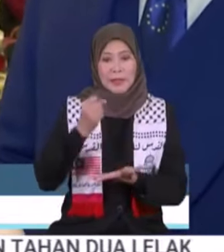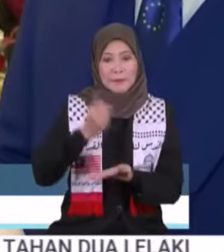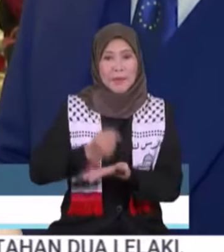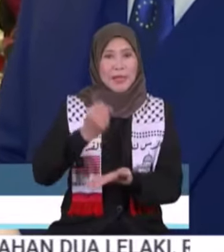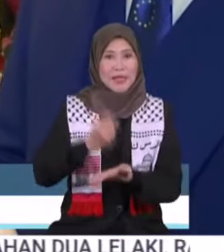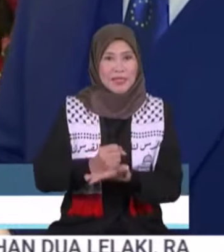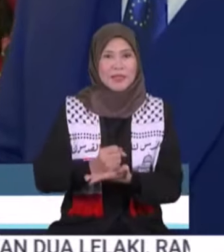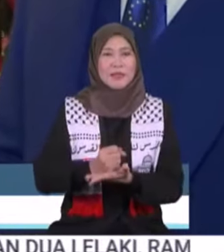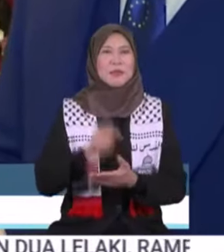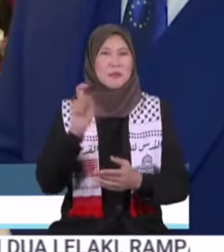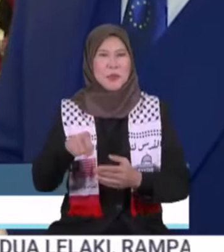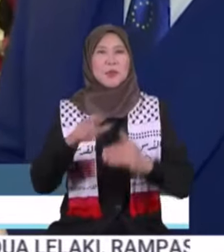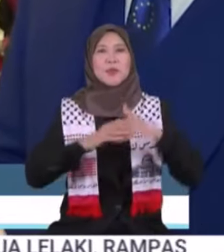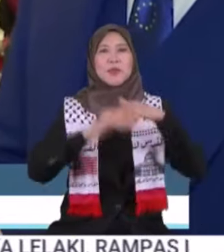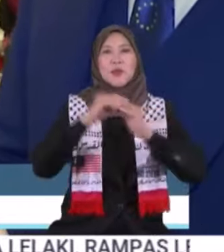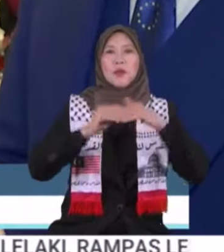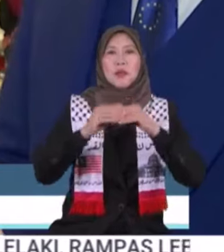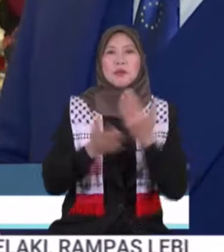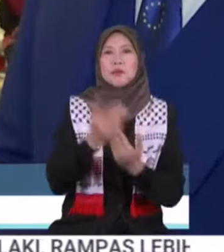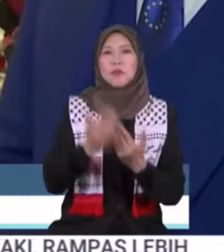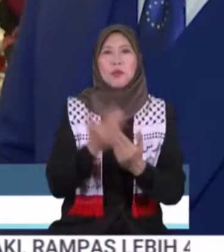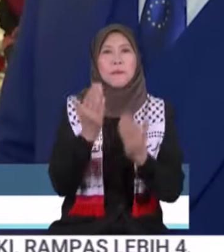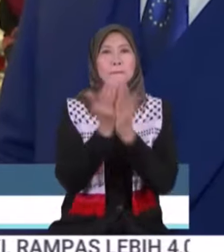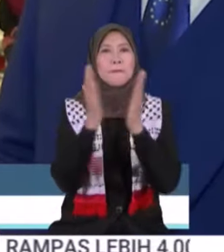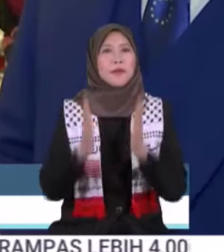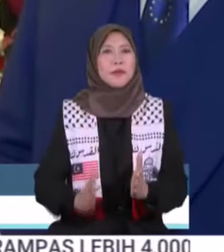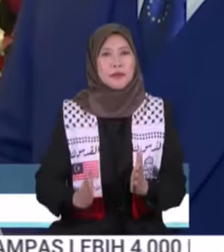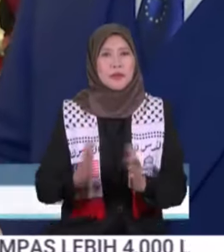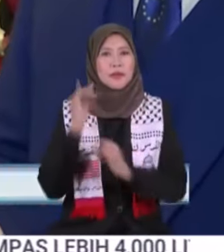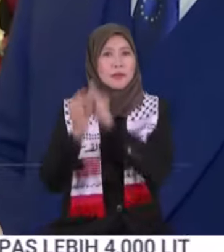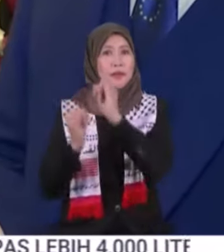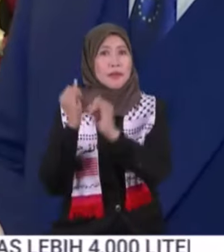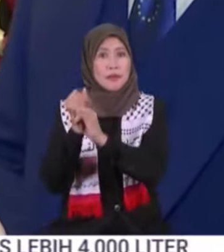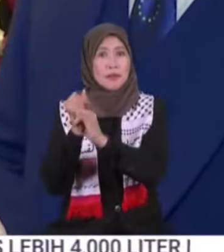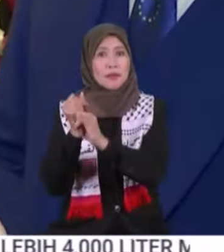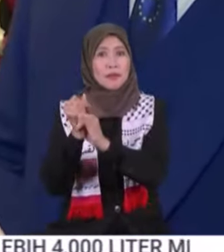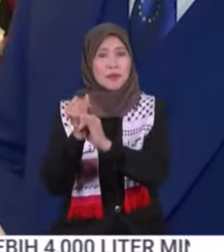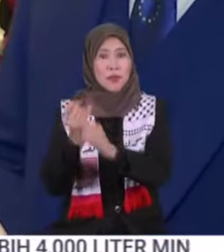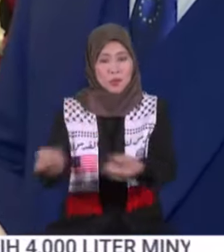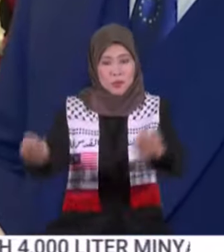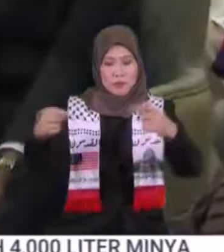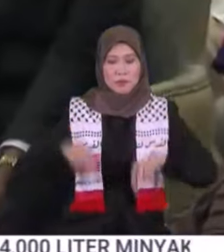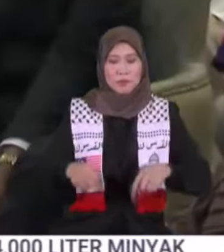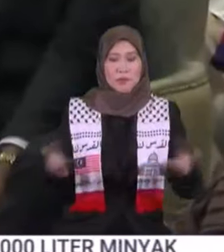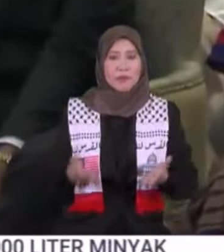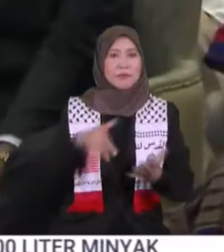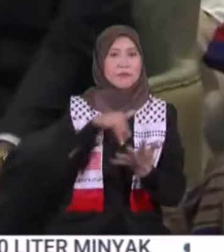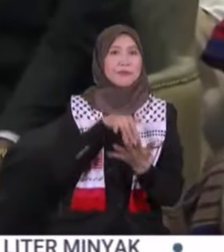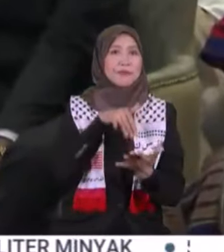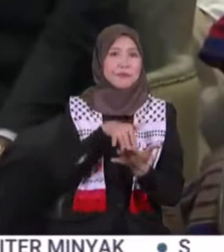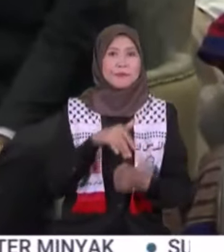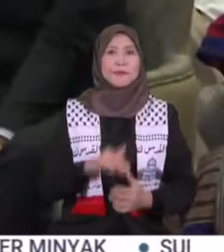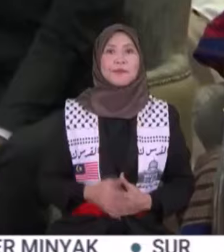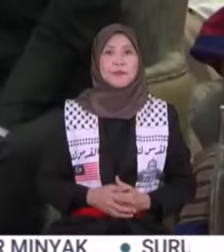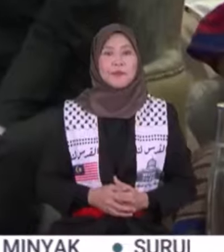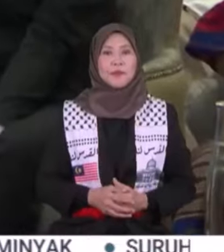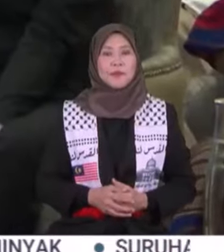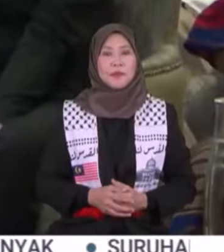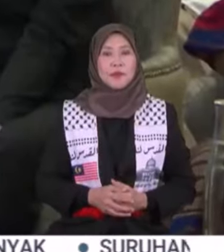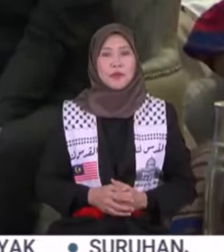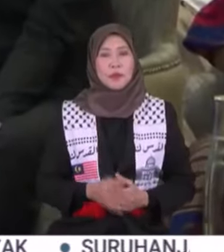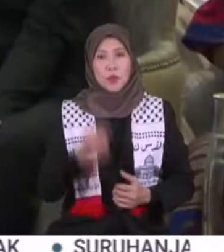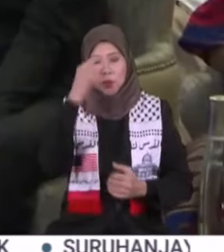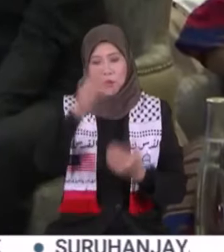immigration itu dilonggarkan sedikit untuk memudahkan pelajar-pelajar antarabangsa ini untuk belajar di negara ini.